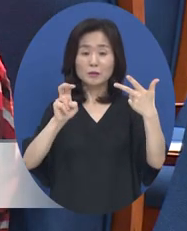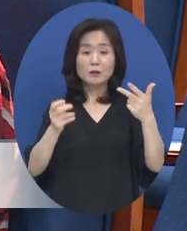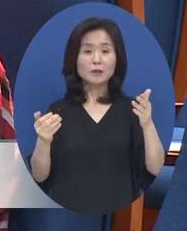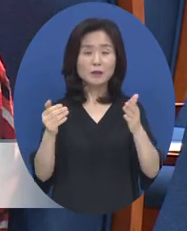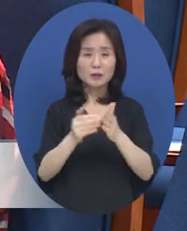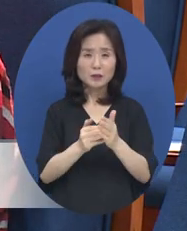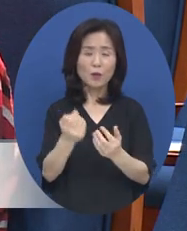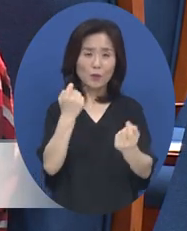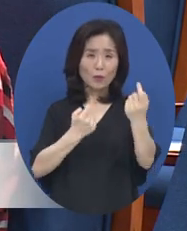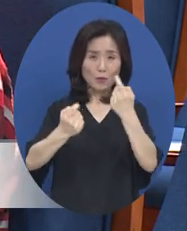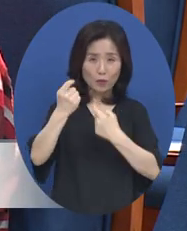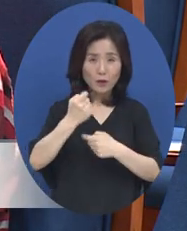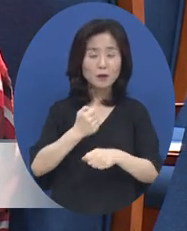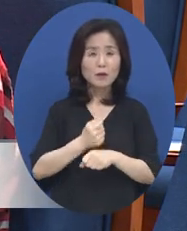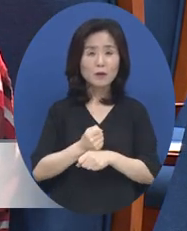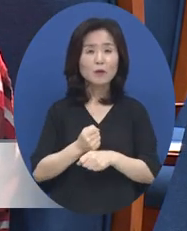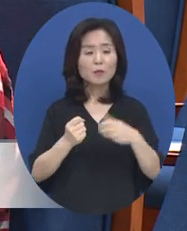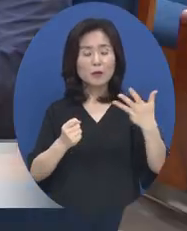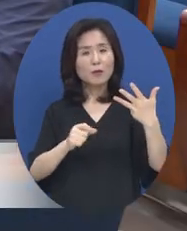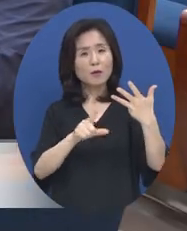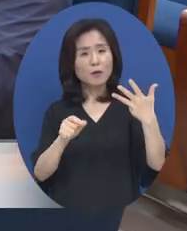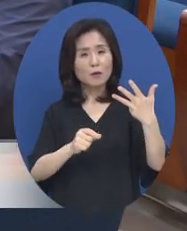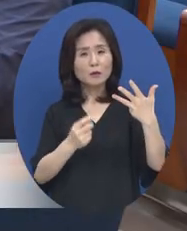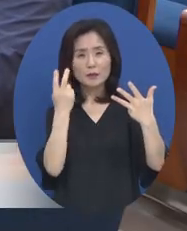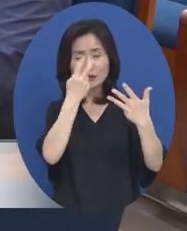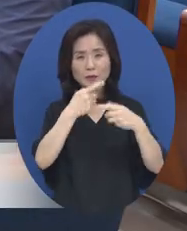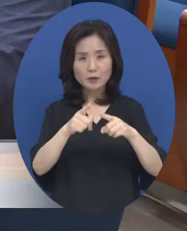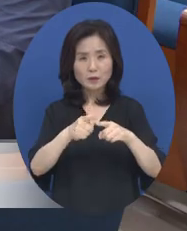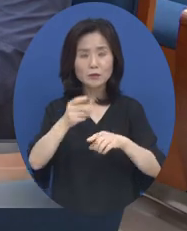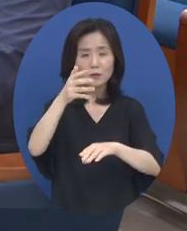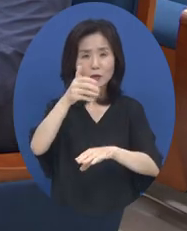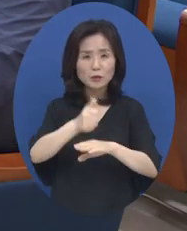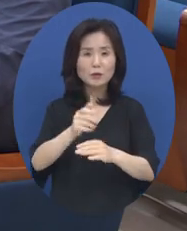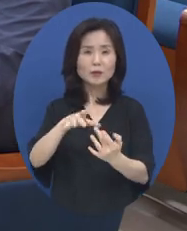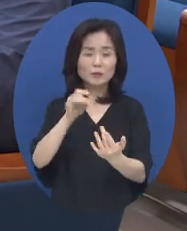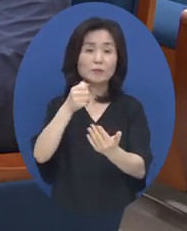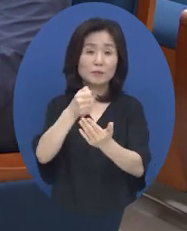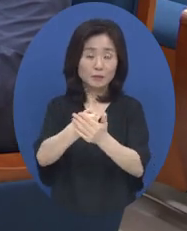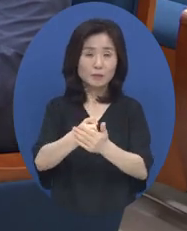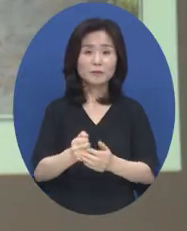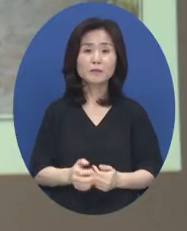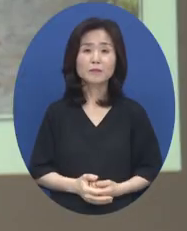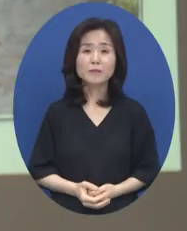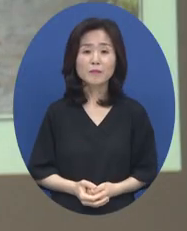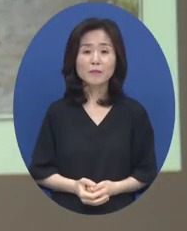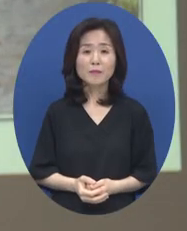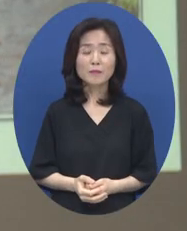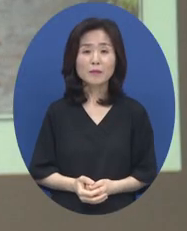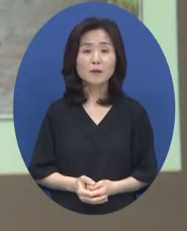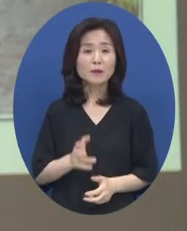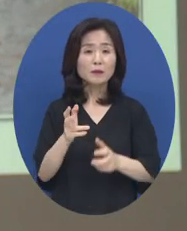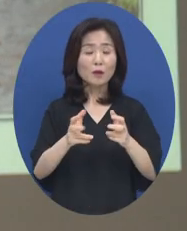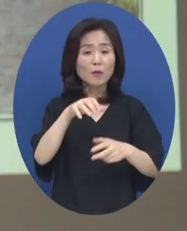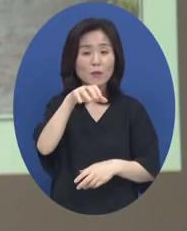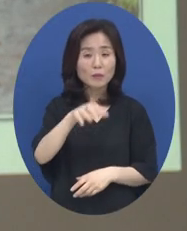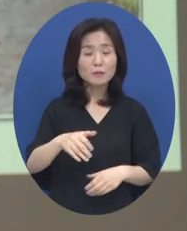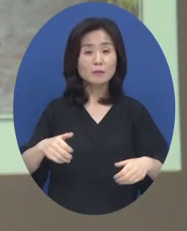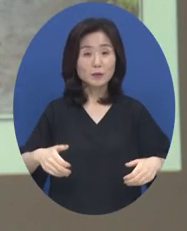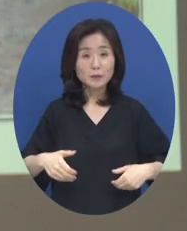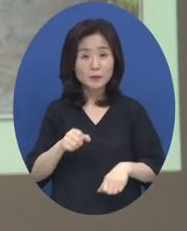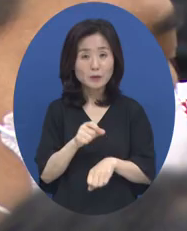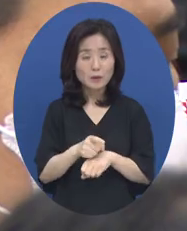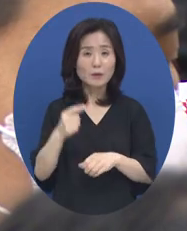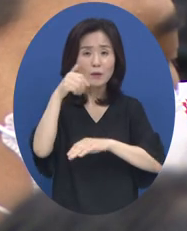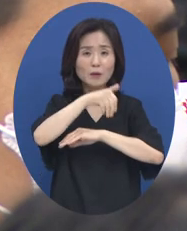공모 접수를 받고 8월 중 심사를 통해 최종 지원 대상을 선정 합니다 4 위치와 필요성